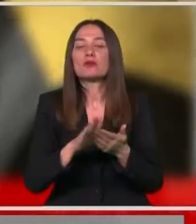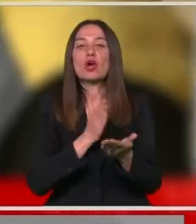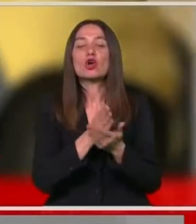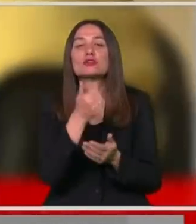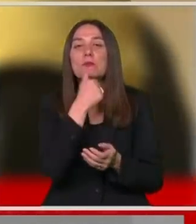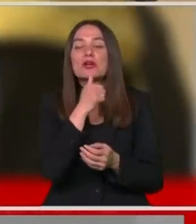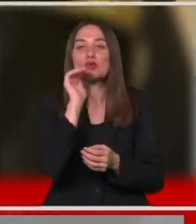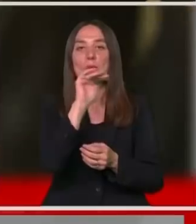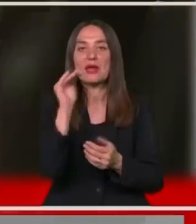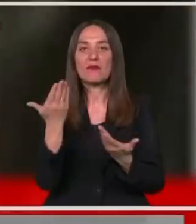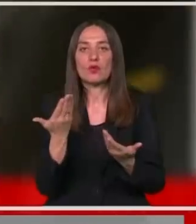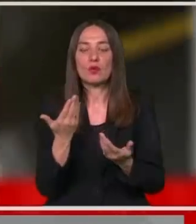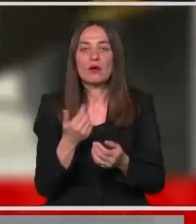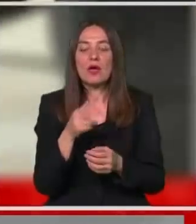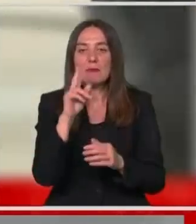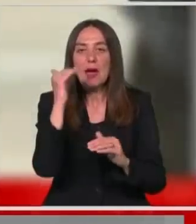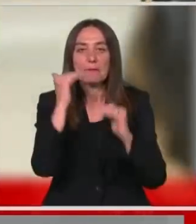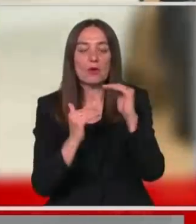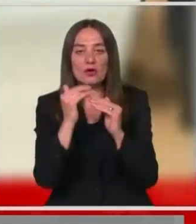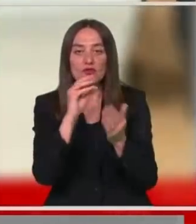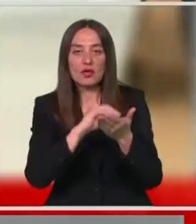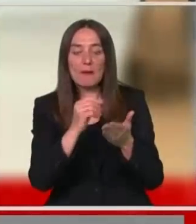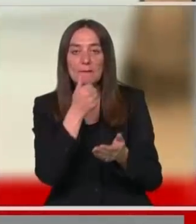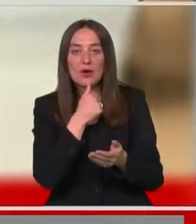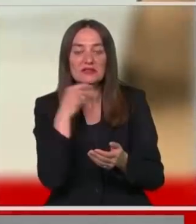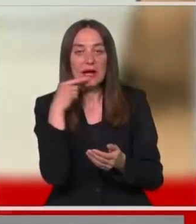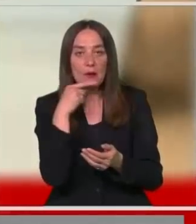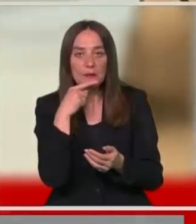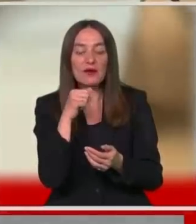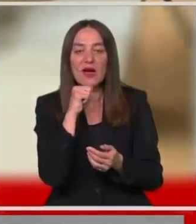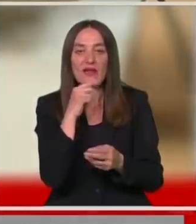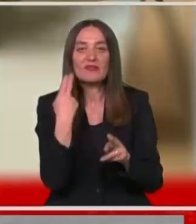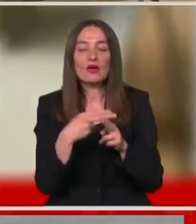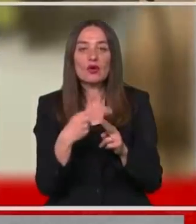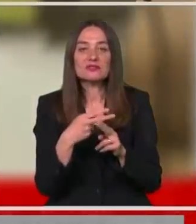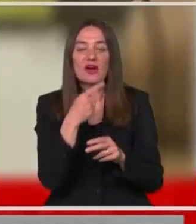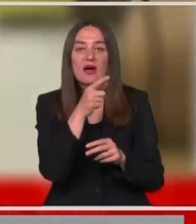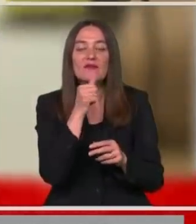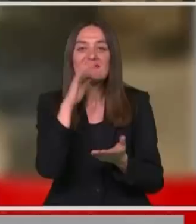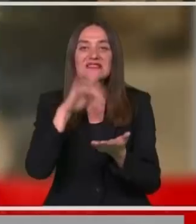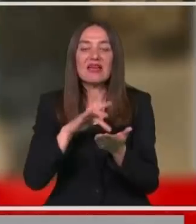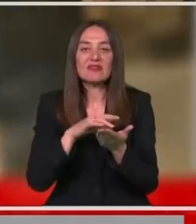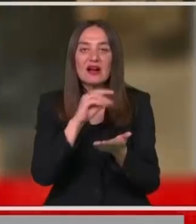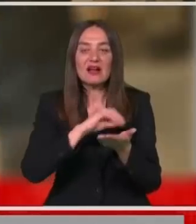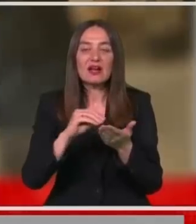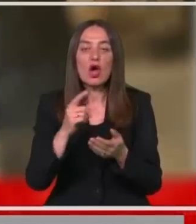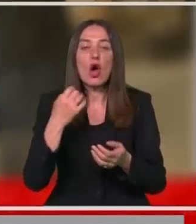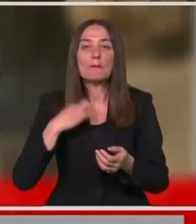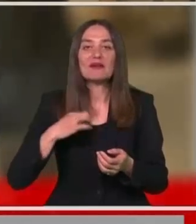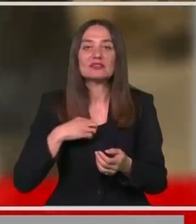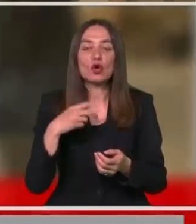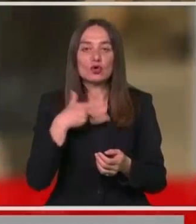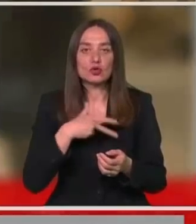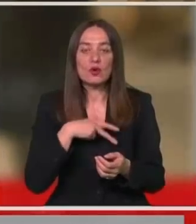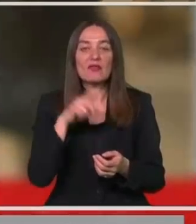prijavu. Dakle, imate poređenje baze podataka poreske uprave i takozvane CROSO, to je centralni registar obaveznog osiguranja,